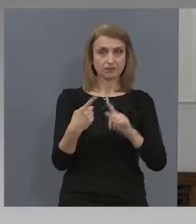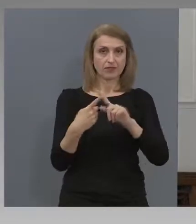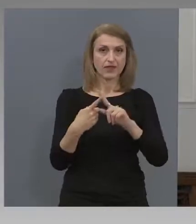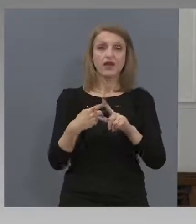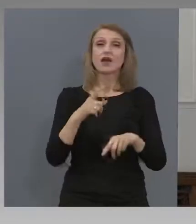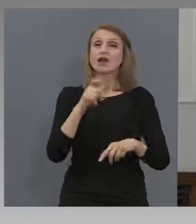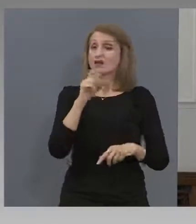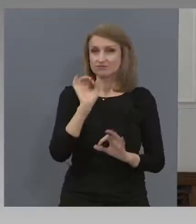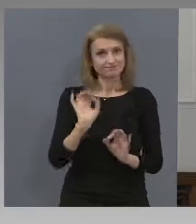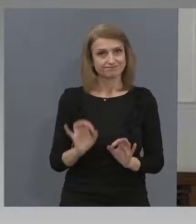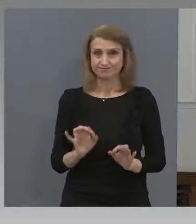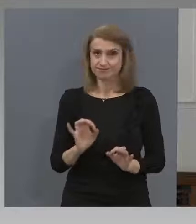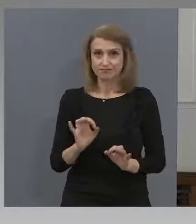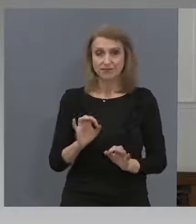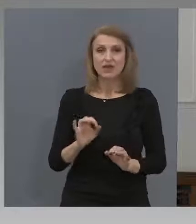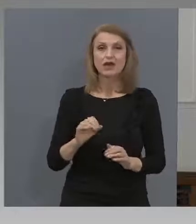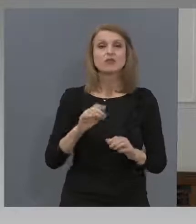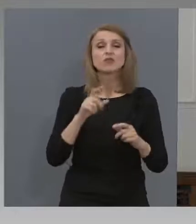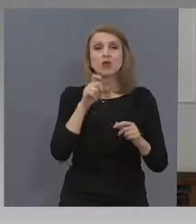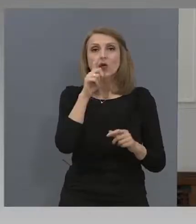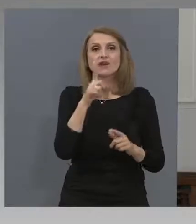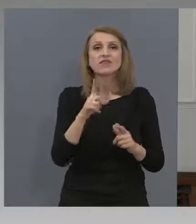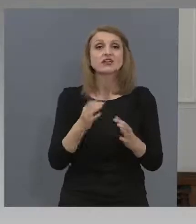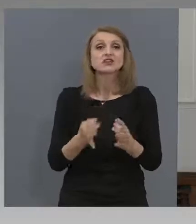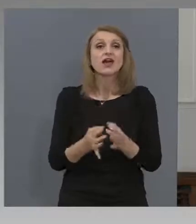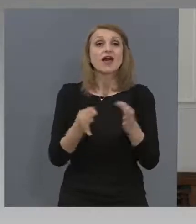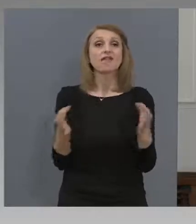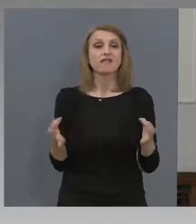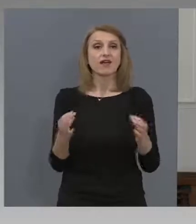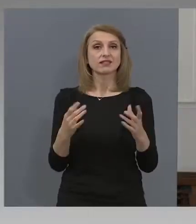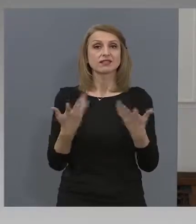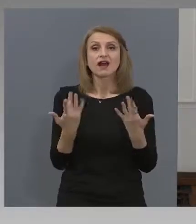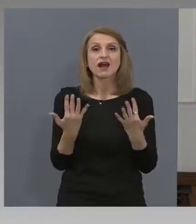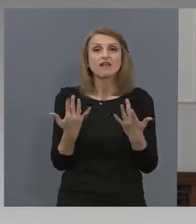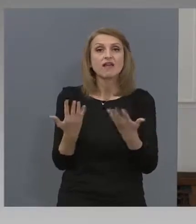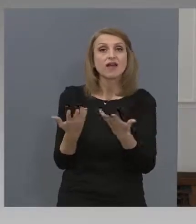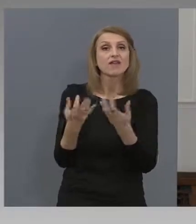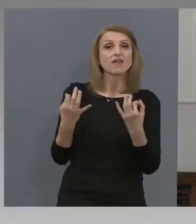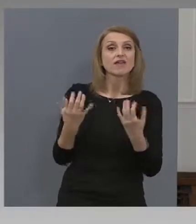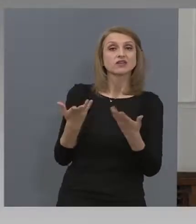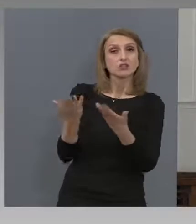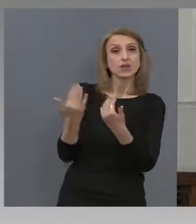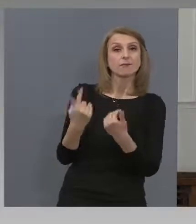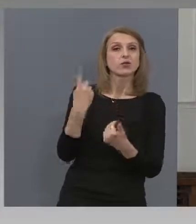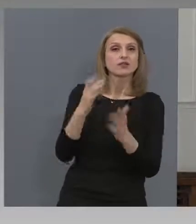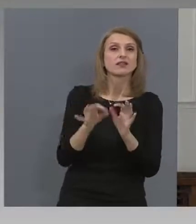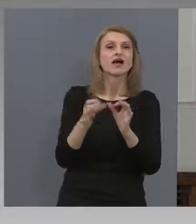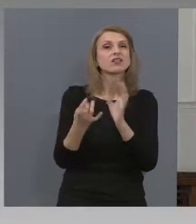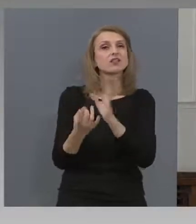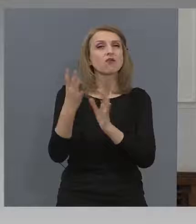наистина очакванията от ефекта на една мярка. Категорично